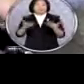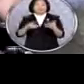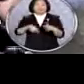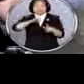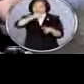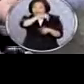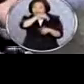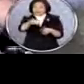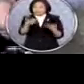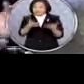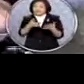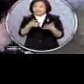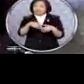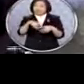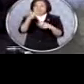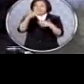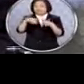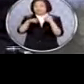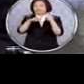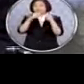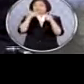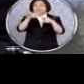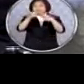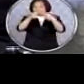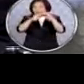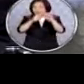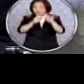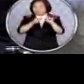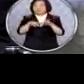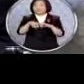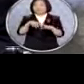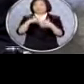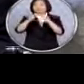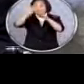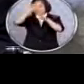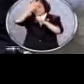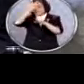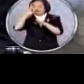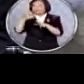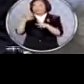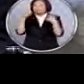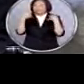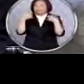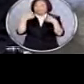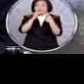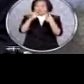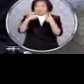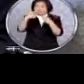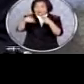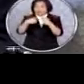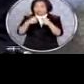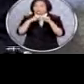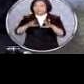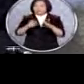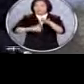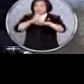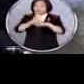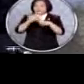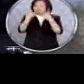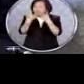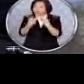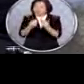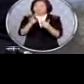差距最大的，以五等分来算的话，是民进党执政的第二年，2001年，我们上任之后已经把它减少了，但